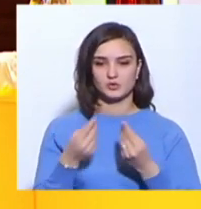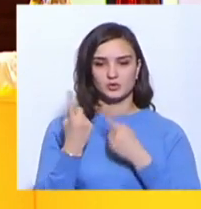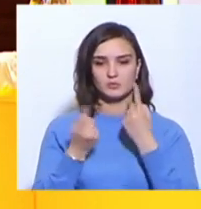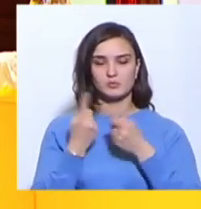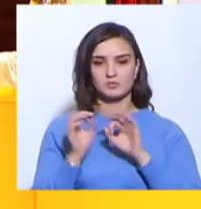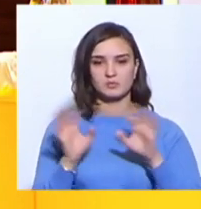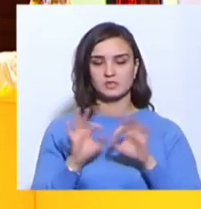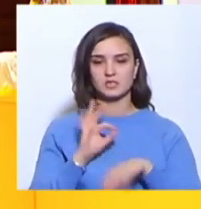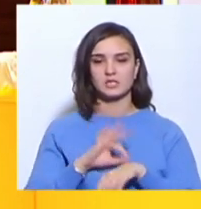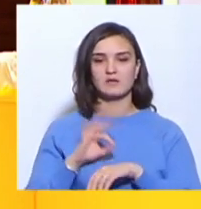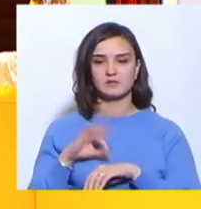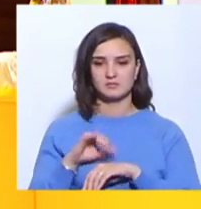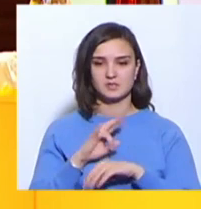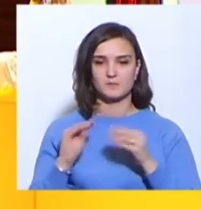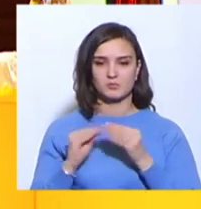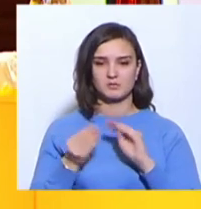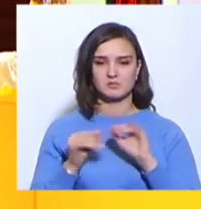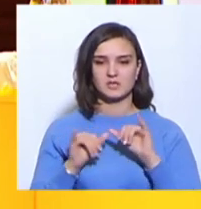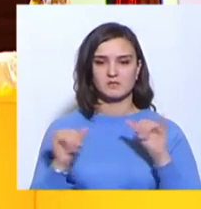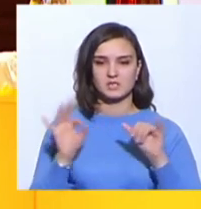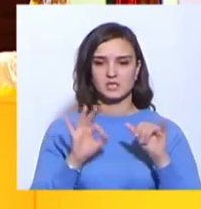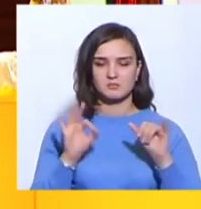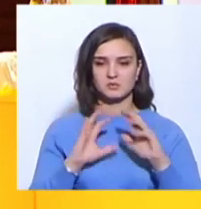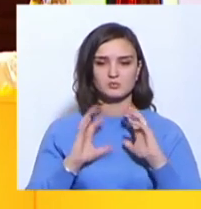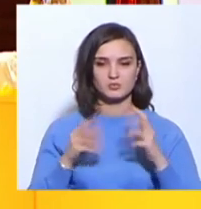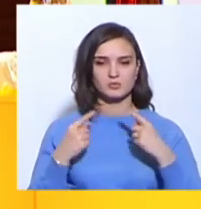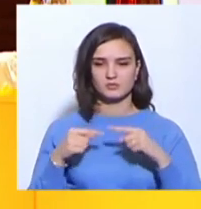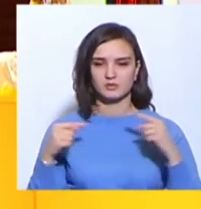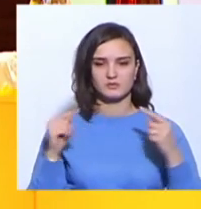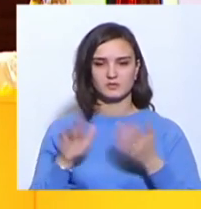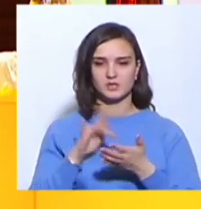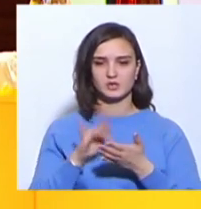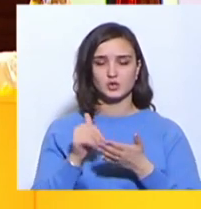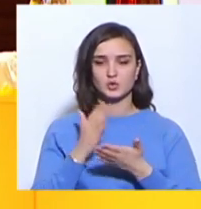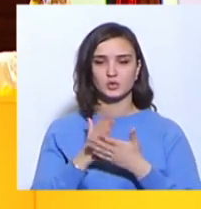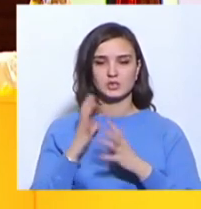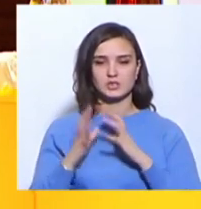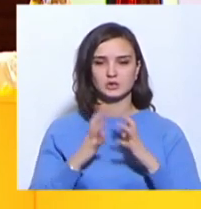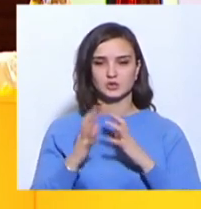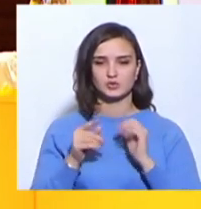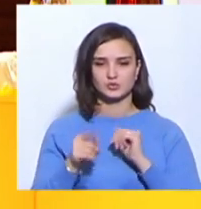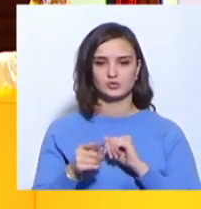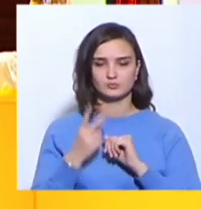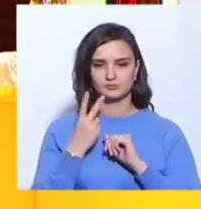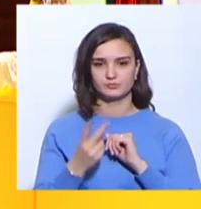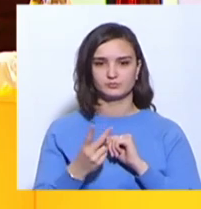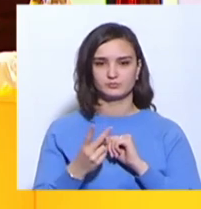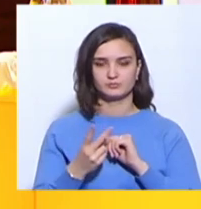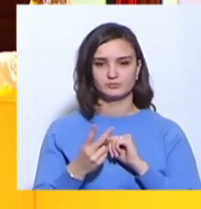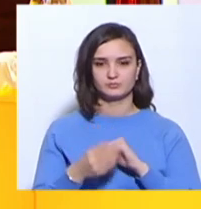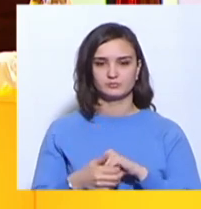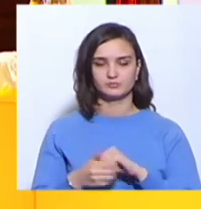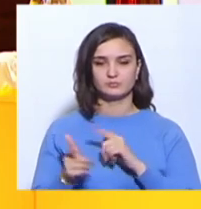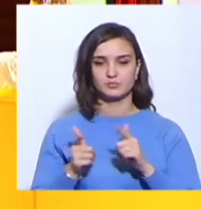ინფორმაცია დაავადების ან პრობლემის გავრცელებაზე მსოფლიოს სხვადასხვა ქვეყანაში და როგორია საერთაშორისო სურათი.